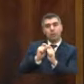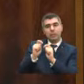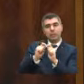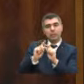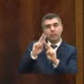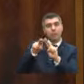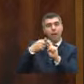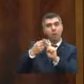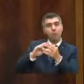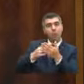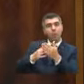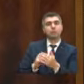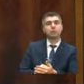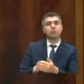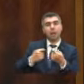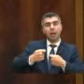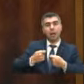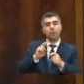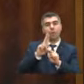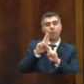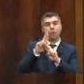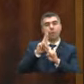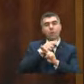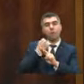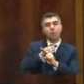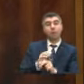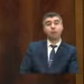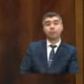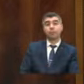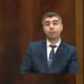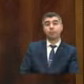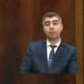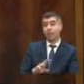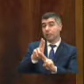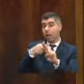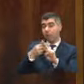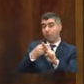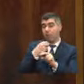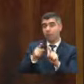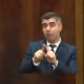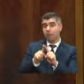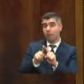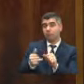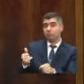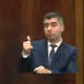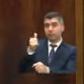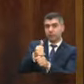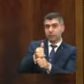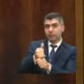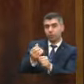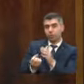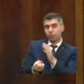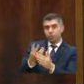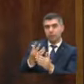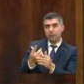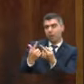الميداني. السيد رئيس الحكومة المحترم، إنكم تتوفرون على سلطة التعيين وإعادة التعيين